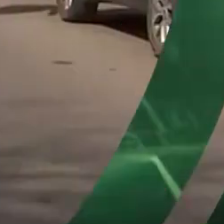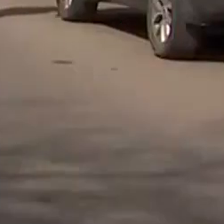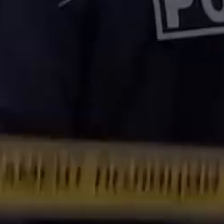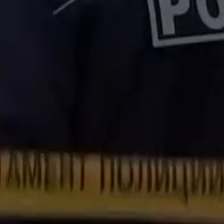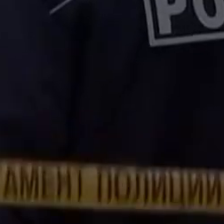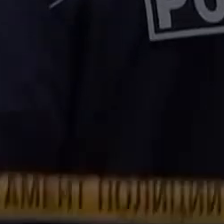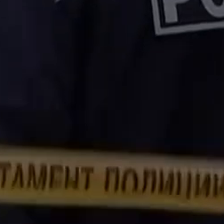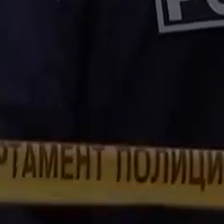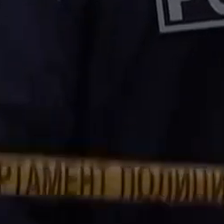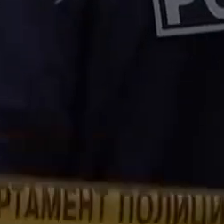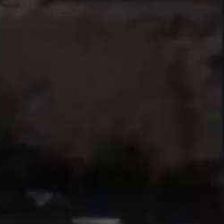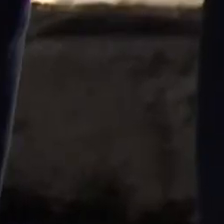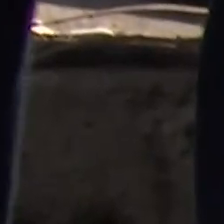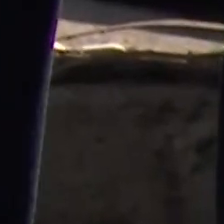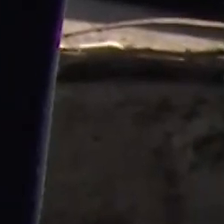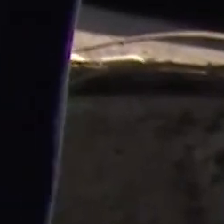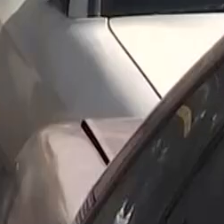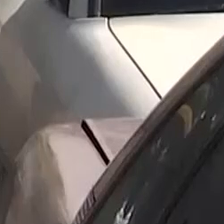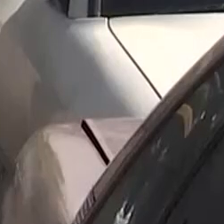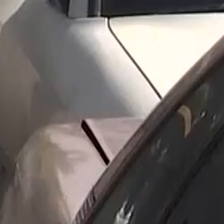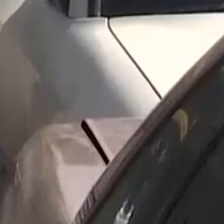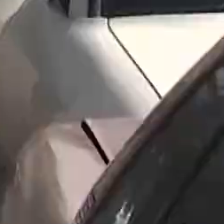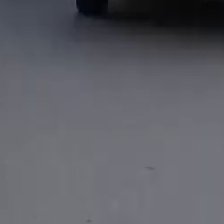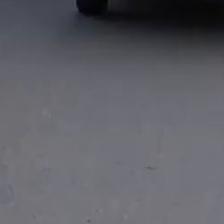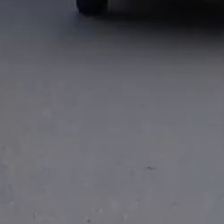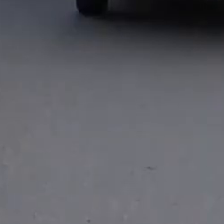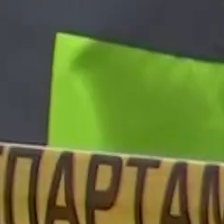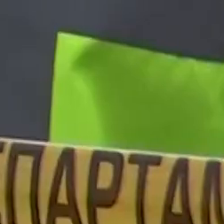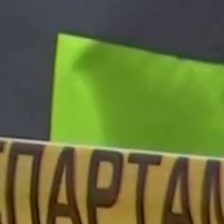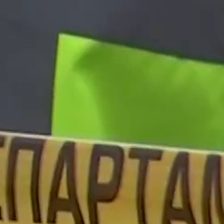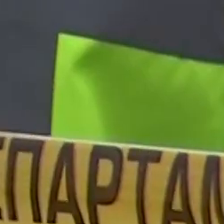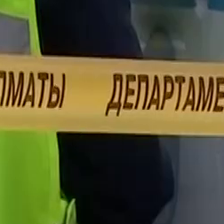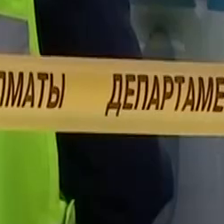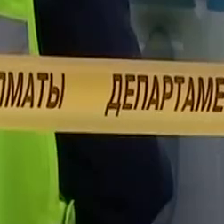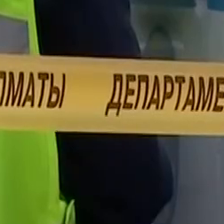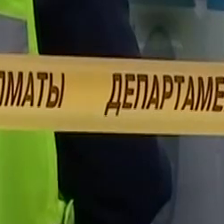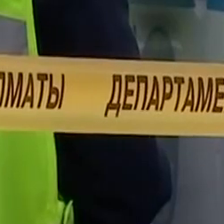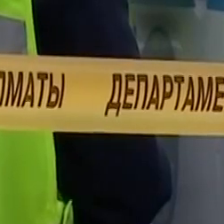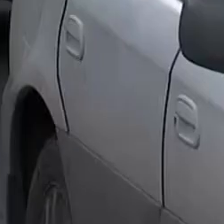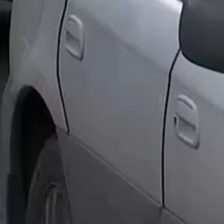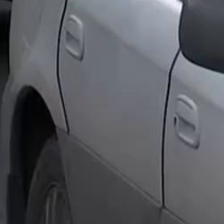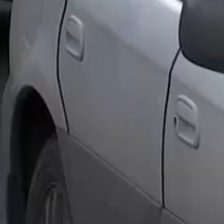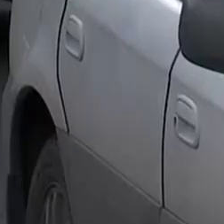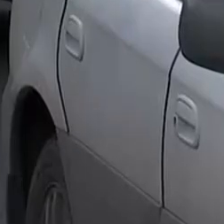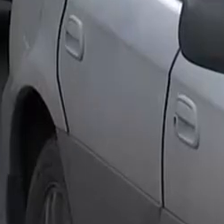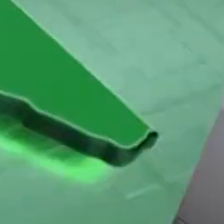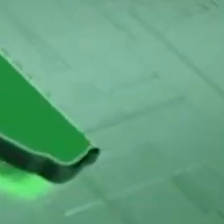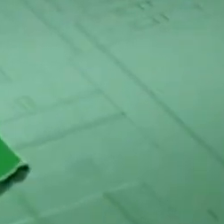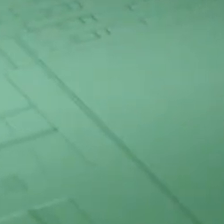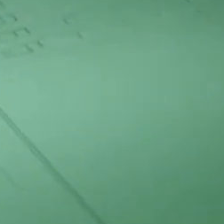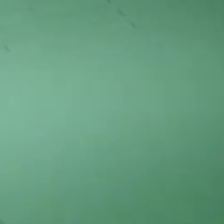В Алматы задержали предполагаемого убийцу, который обезглавил женщину. Подробности шокирующего преступления в выпуске.